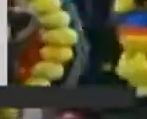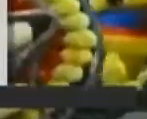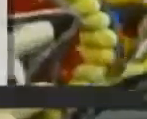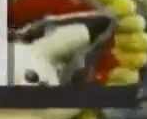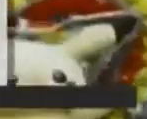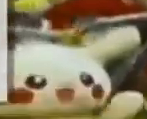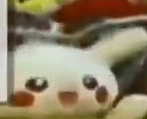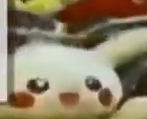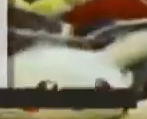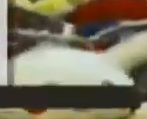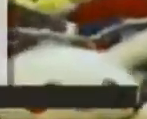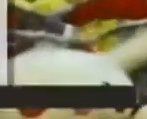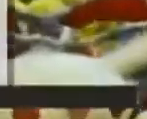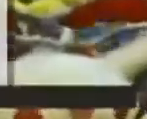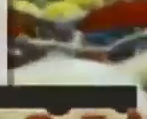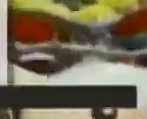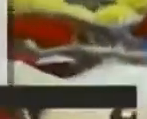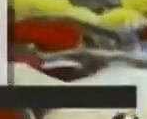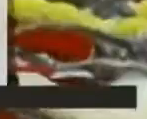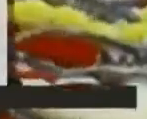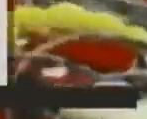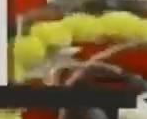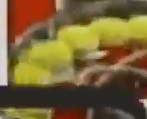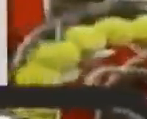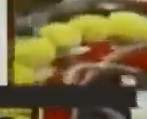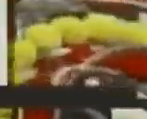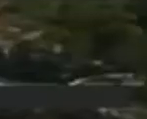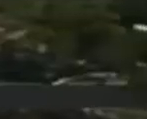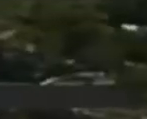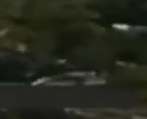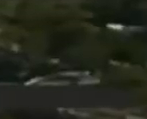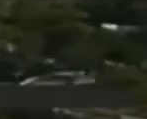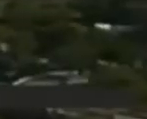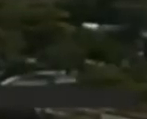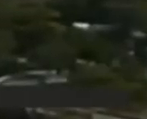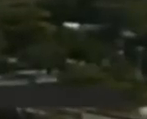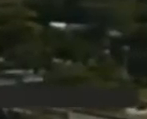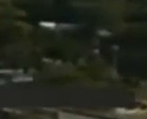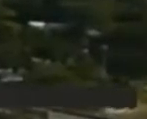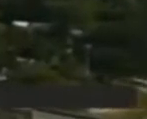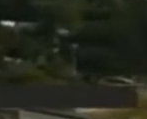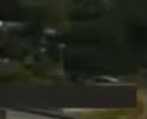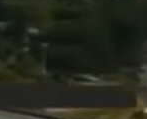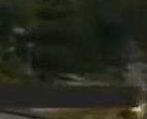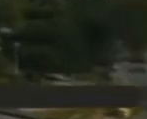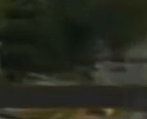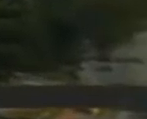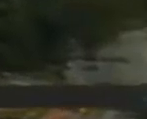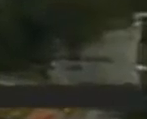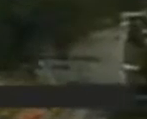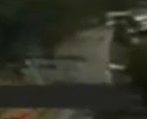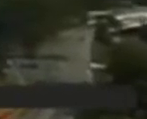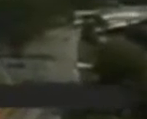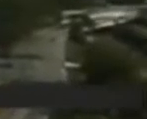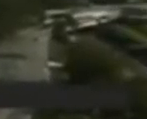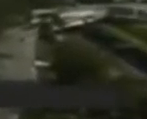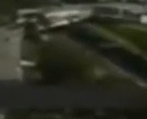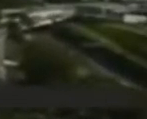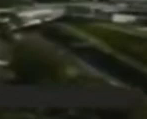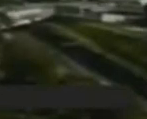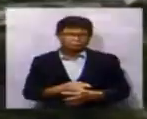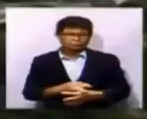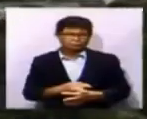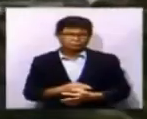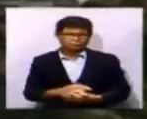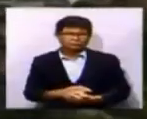menggantikan Bacang dan Bukit Katil digantikan sebagai Bukit Baru. Yang terakhir adalah di negeri Johor yang membabitkan